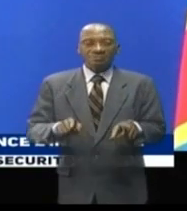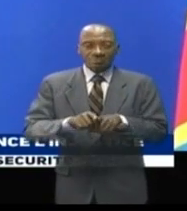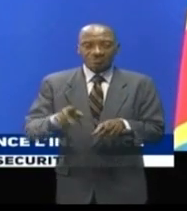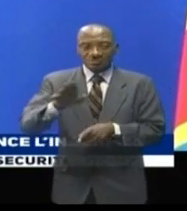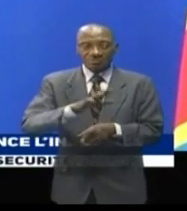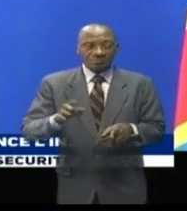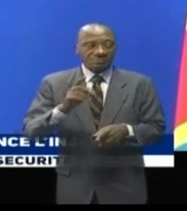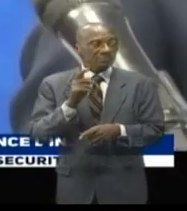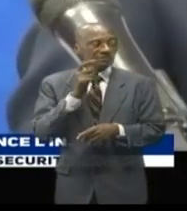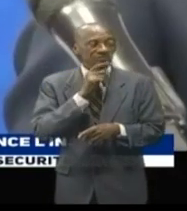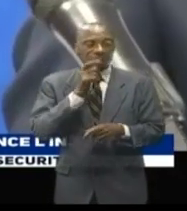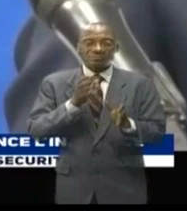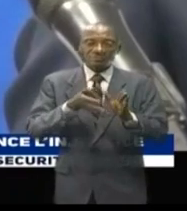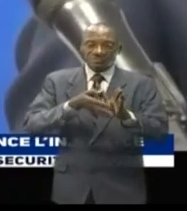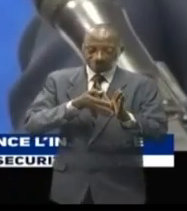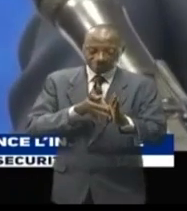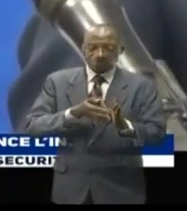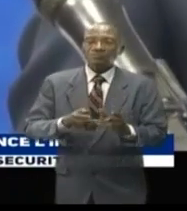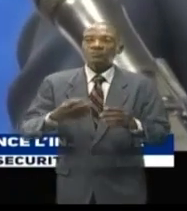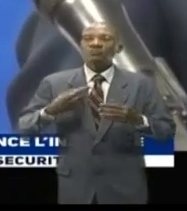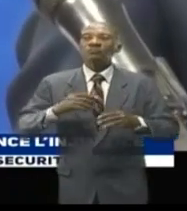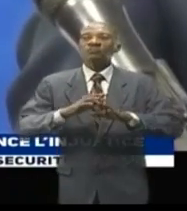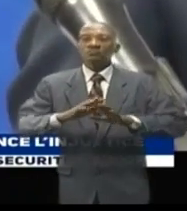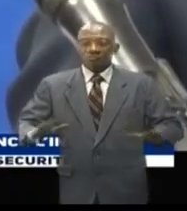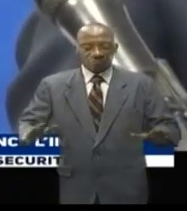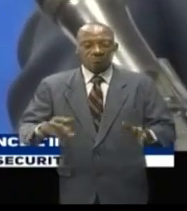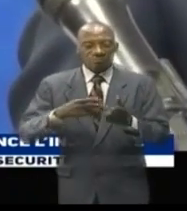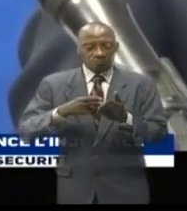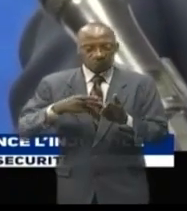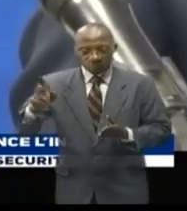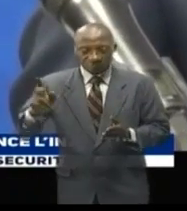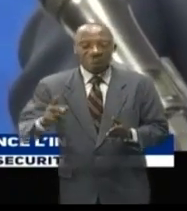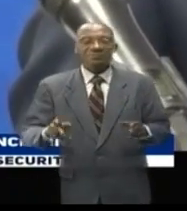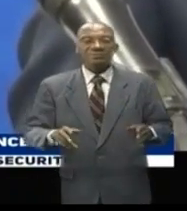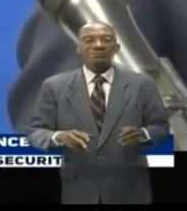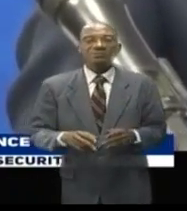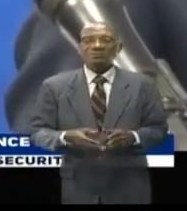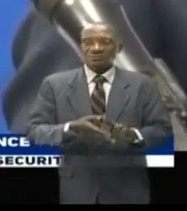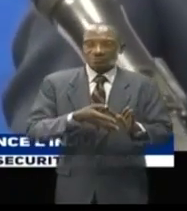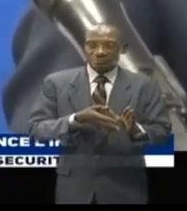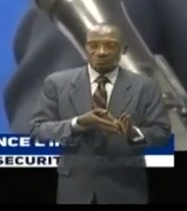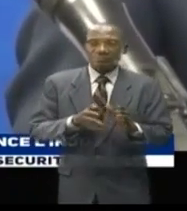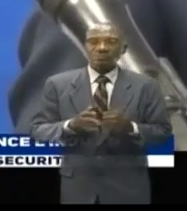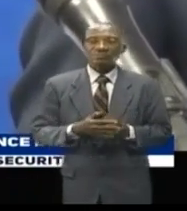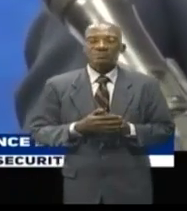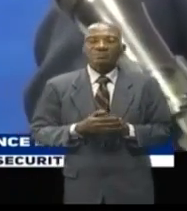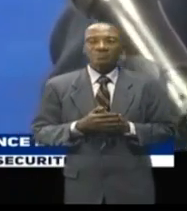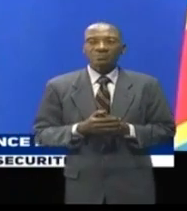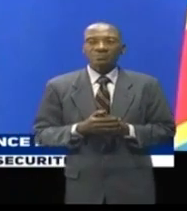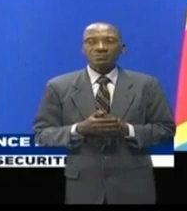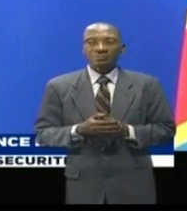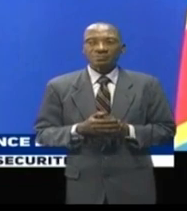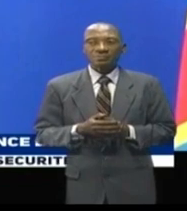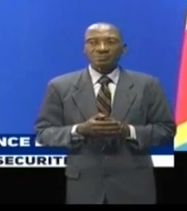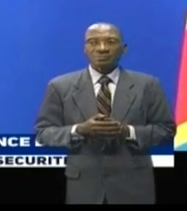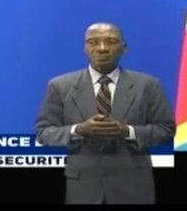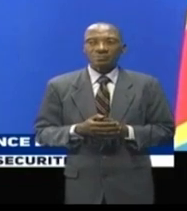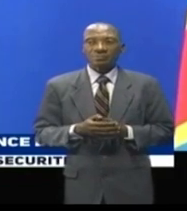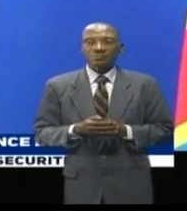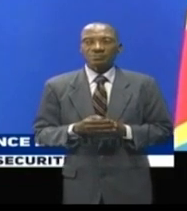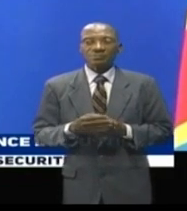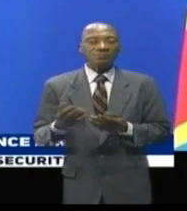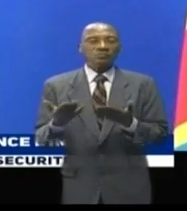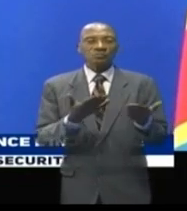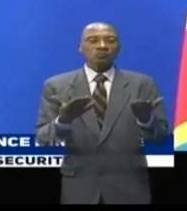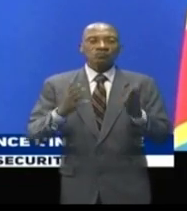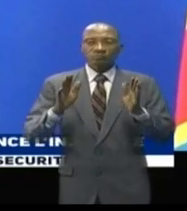noire le monde le monde de commerçants de marchands d'armes